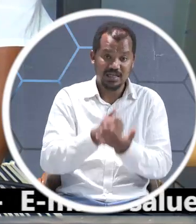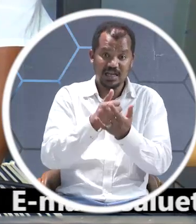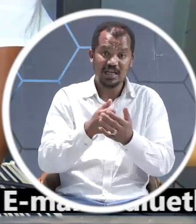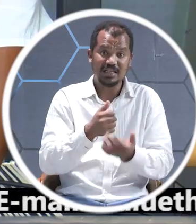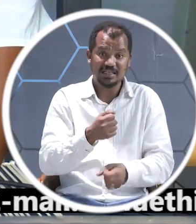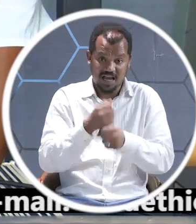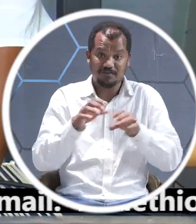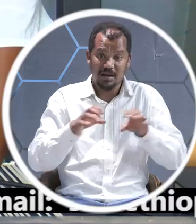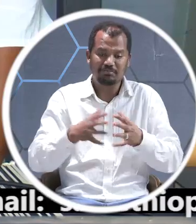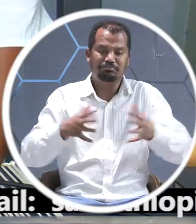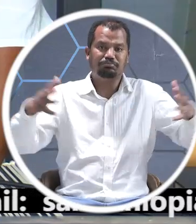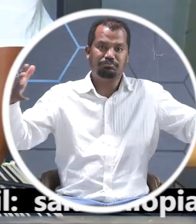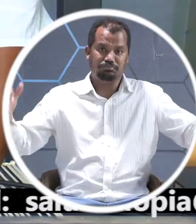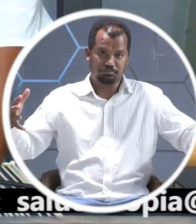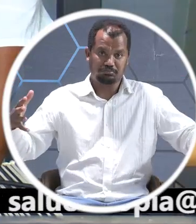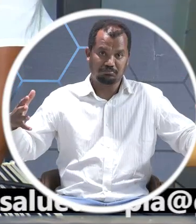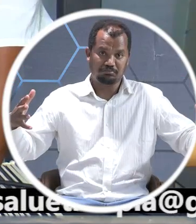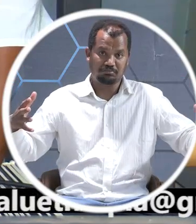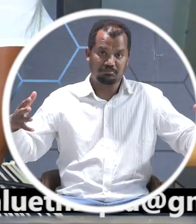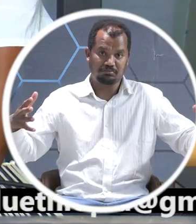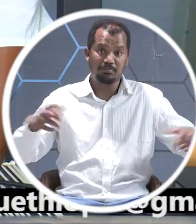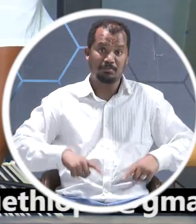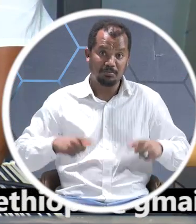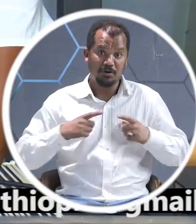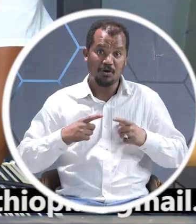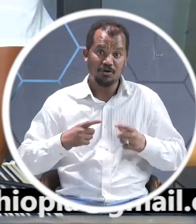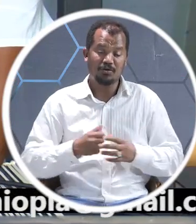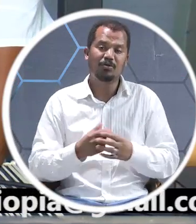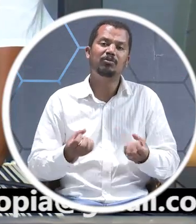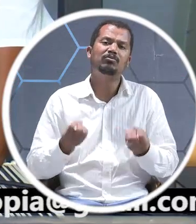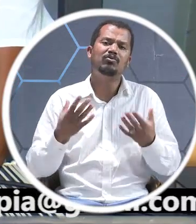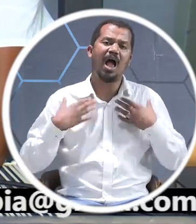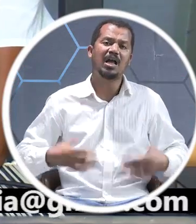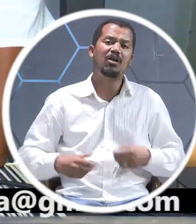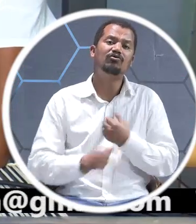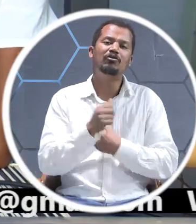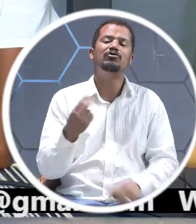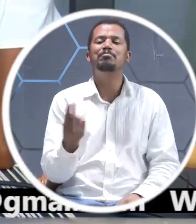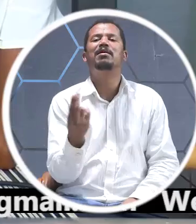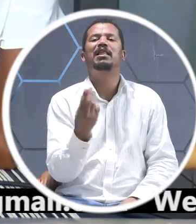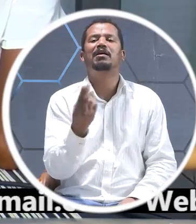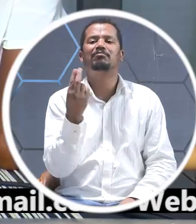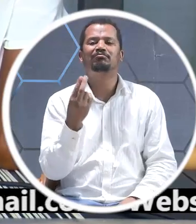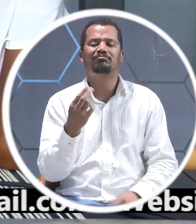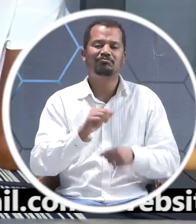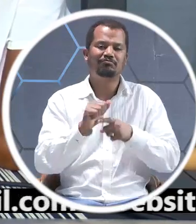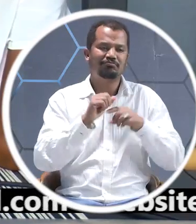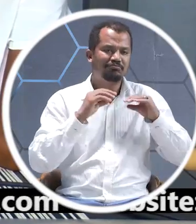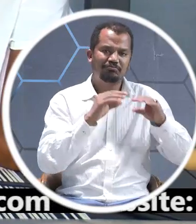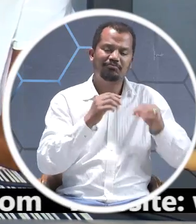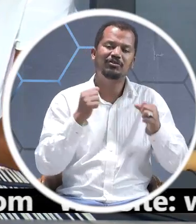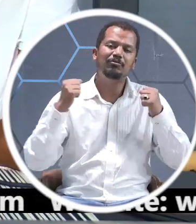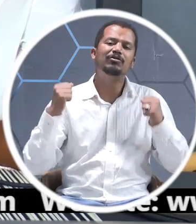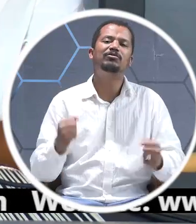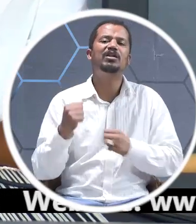هم دگافی بیادر گله صفحه بیادر گو صفحه ال انتن بینورو بزو اکار گذا سعی چی مات کامن نه ما سالت آنم هونه